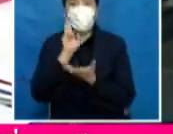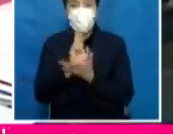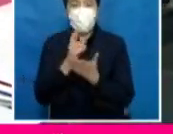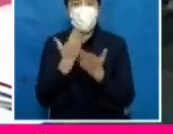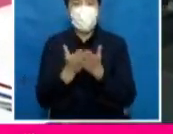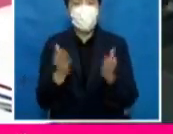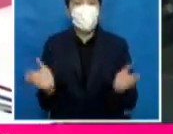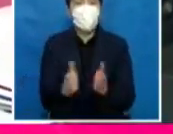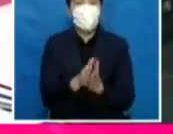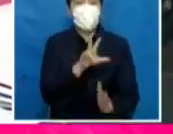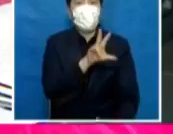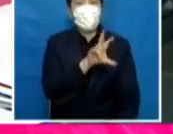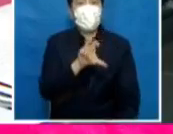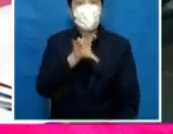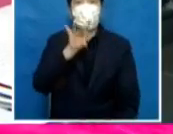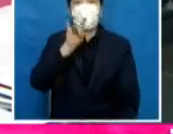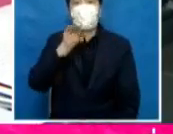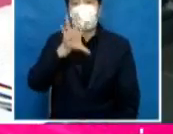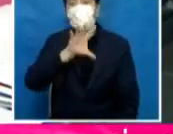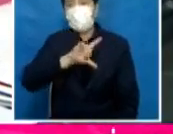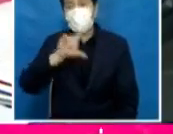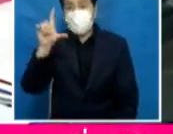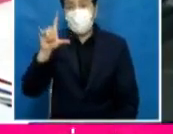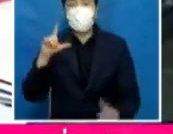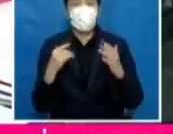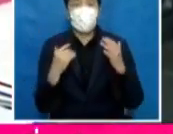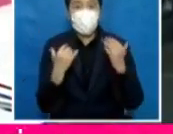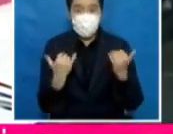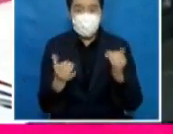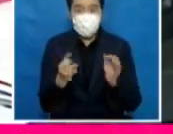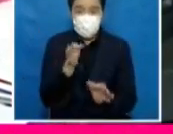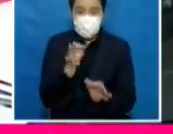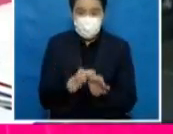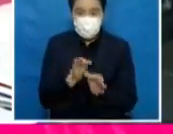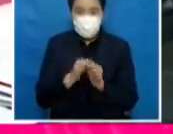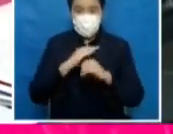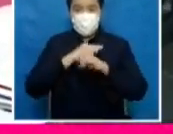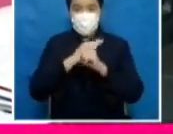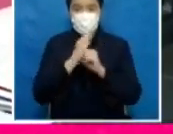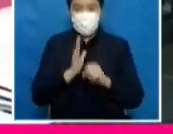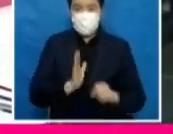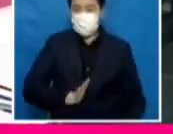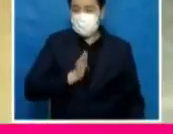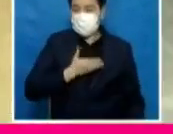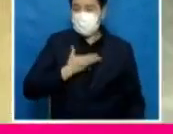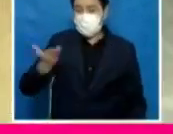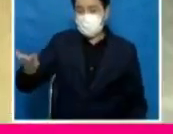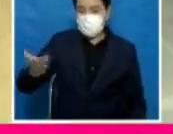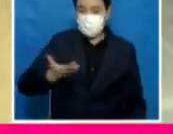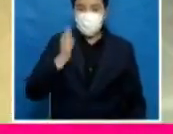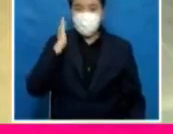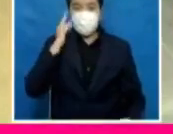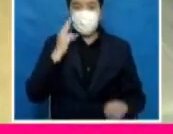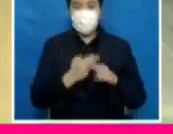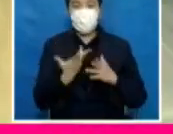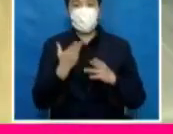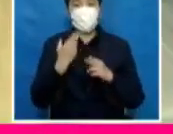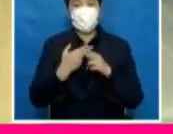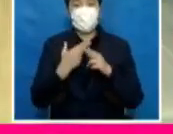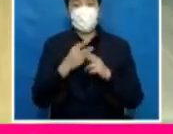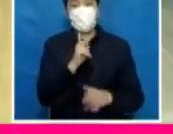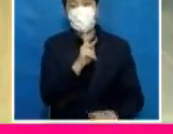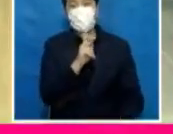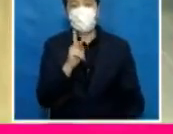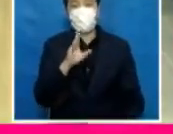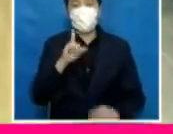าณ385ล้านบาทค่ะในครั้งนี้นะคะธนาคารออมสินได้รับเกียรติจากคุณกกชัยฉายรัศมีกุลร